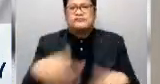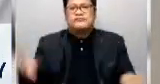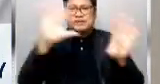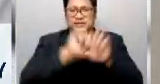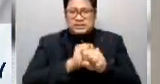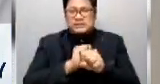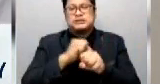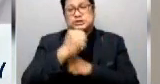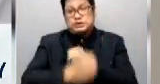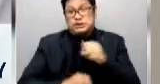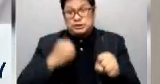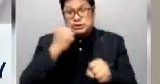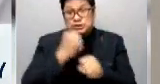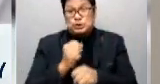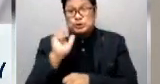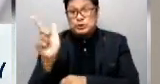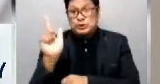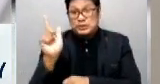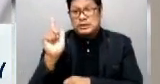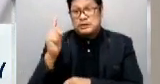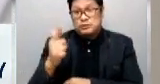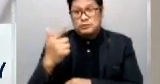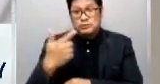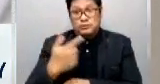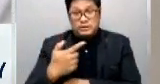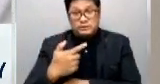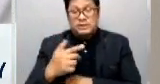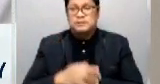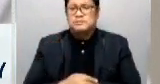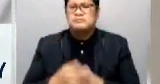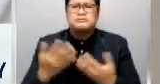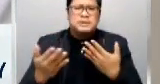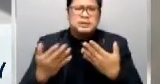ng 300 to 500,000.